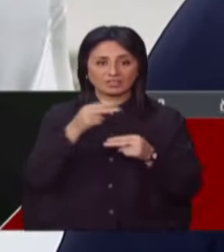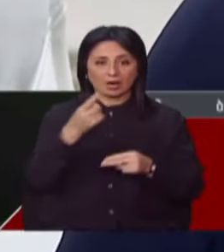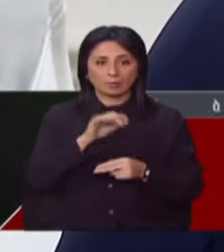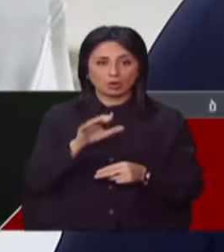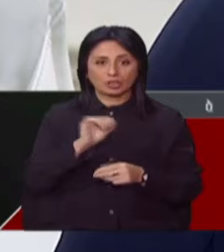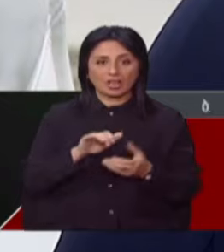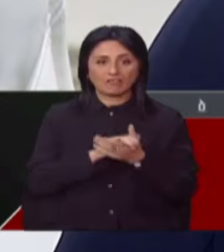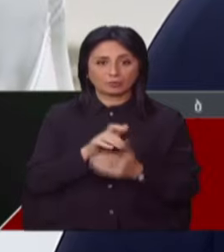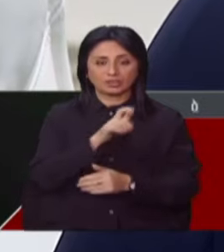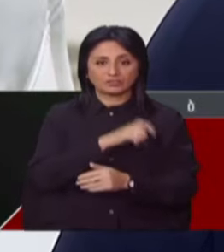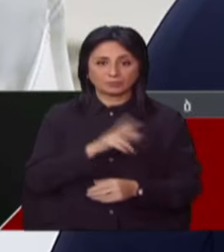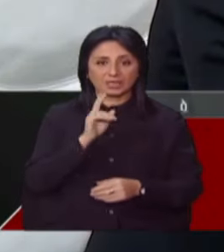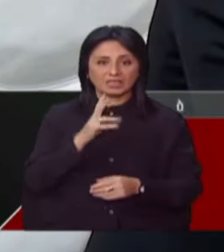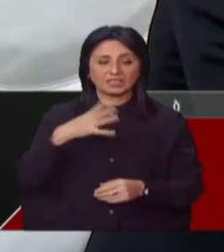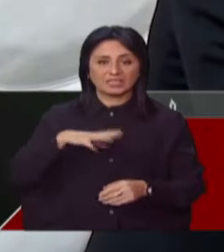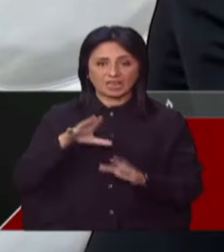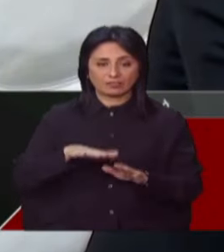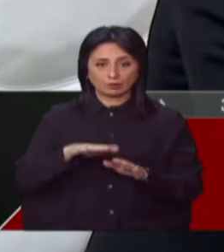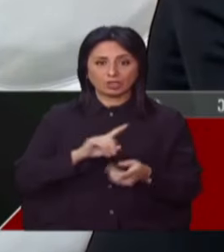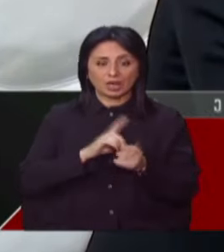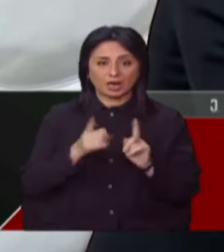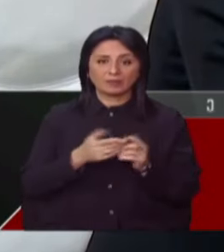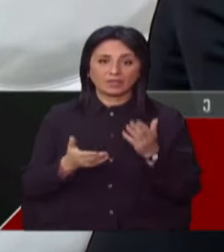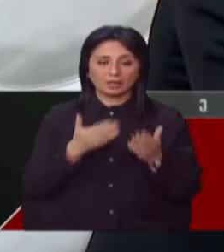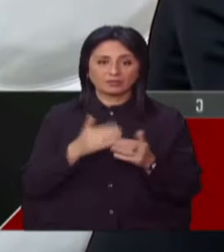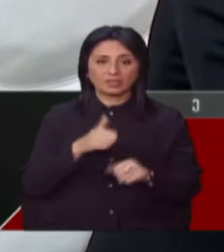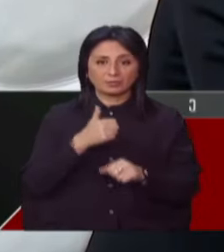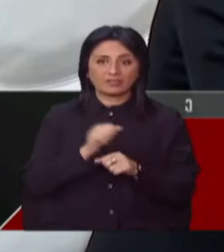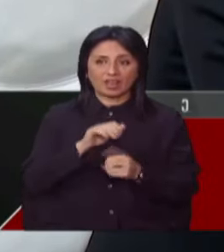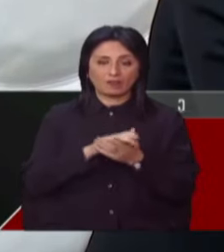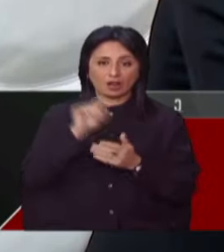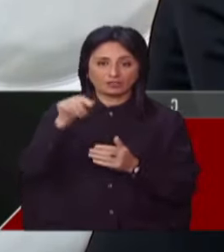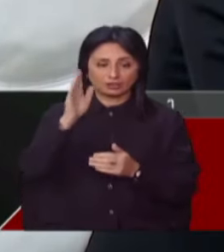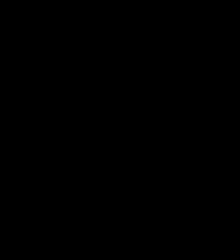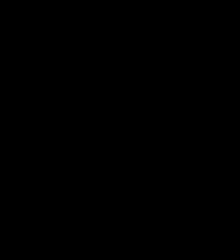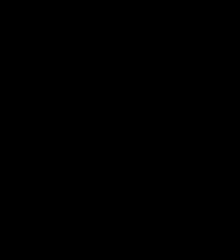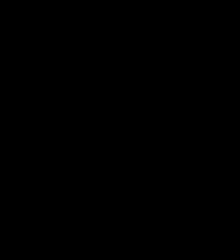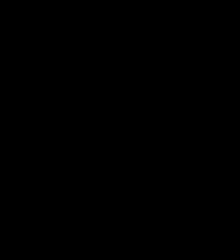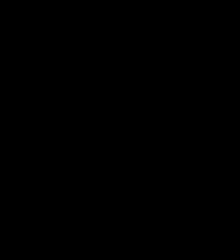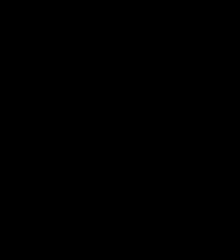არამხოლოდ ევროკავშირის წევრობის კანდიდატ საქართველოში, არამედ ალბათ თავად ევროკავშირშიც იქნება.